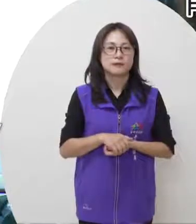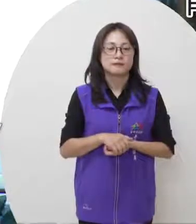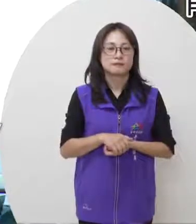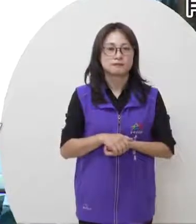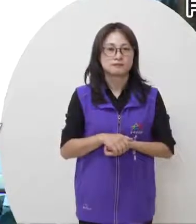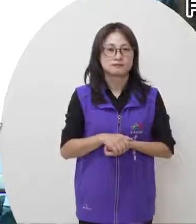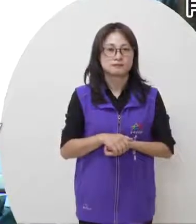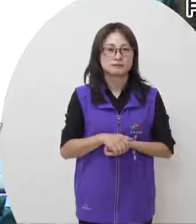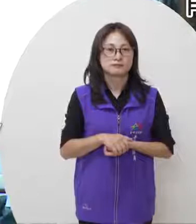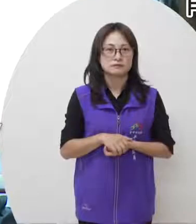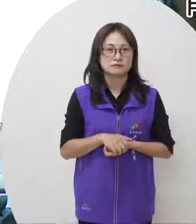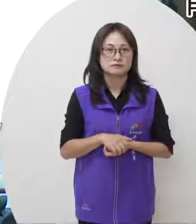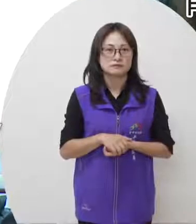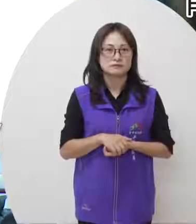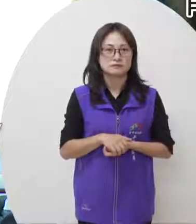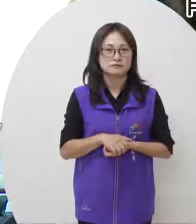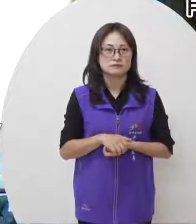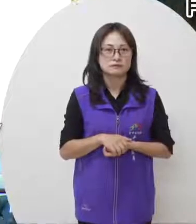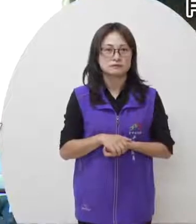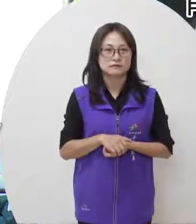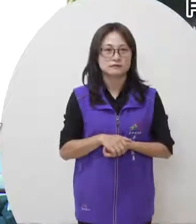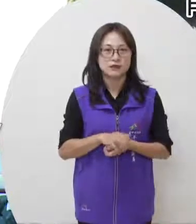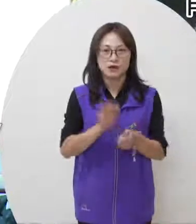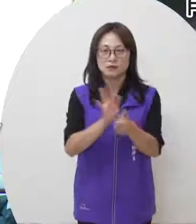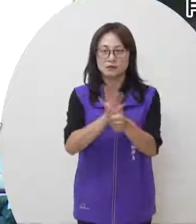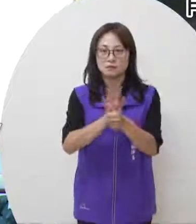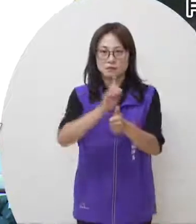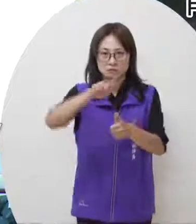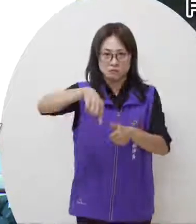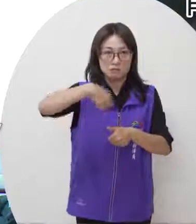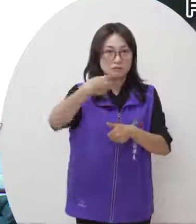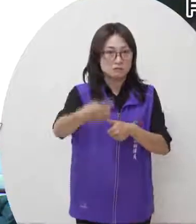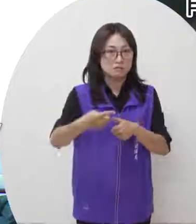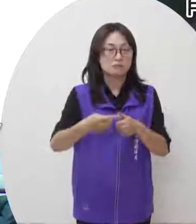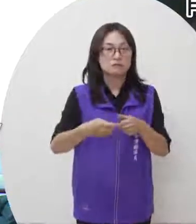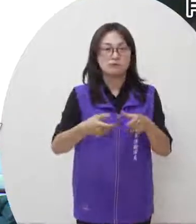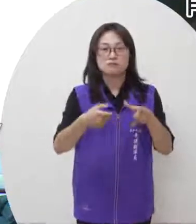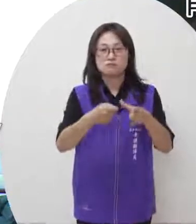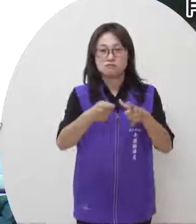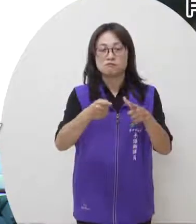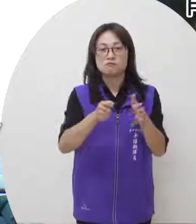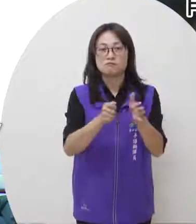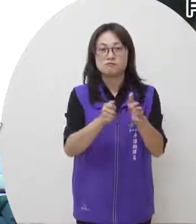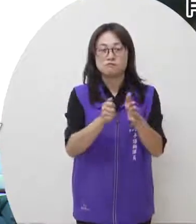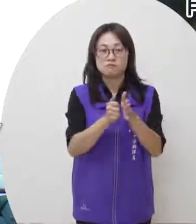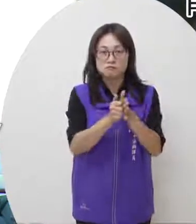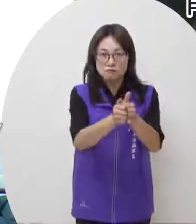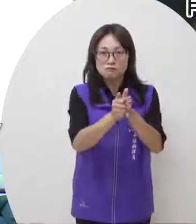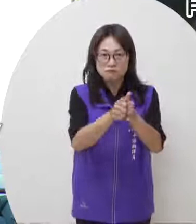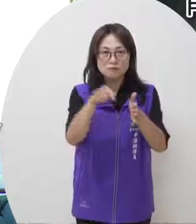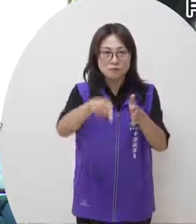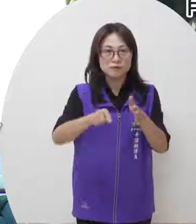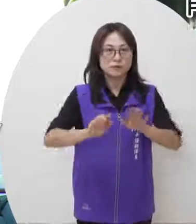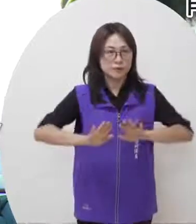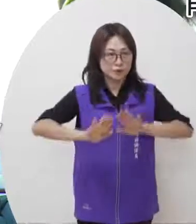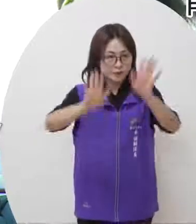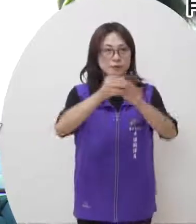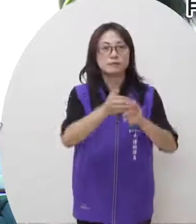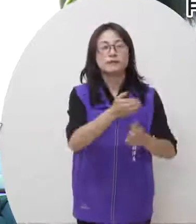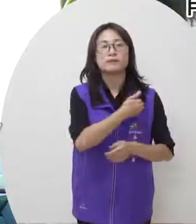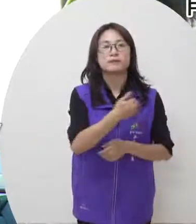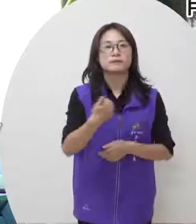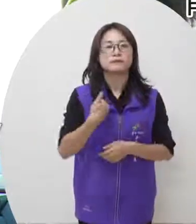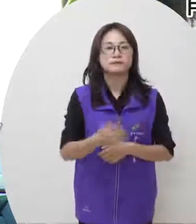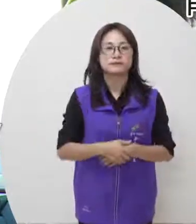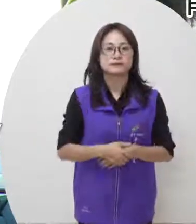政策微调，然后面对我们下一个阶段在公共运输上面的发展可以更加的永续，然后盘点这些相关的